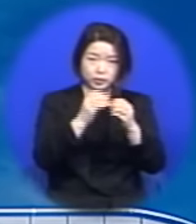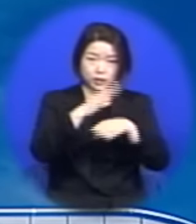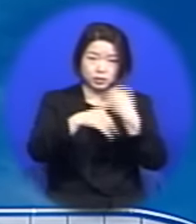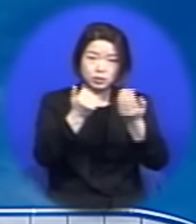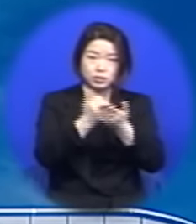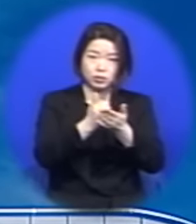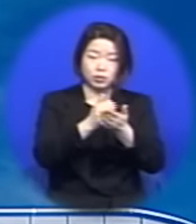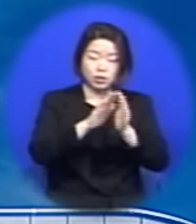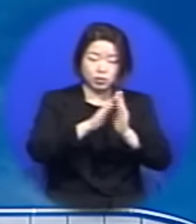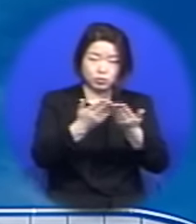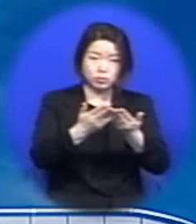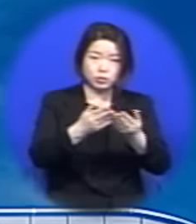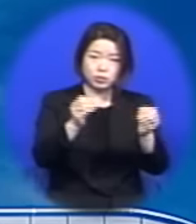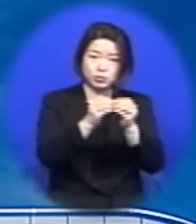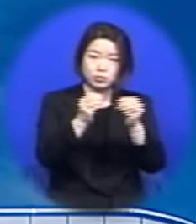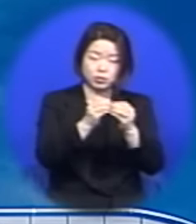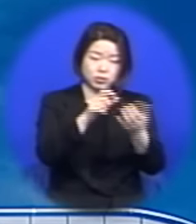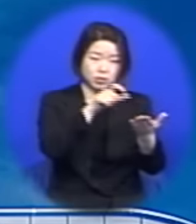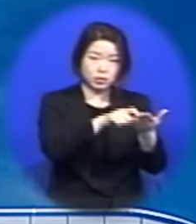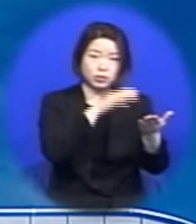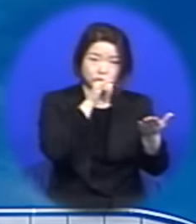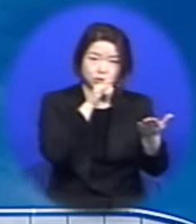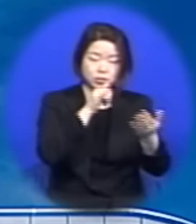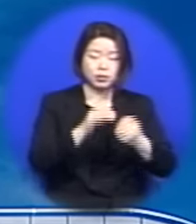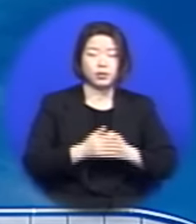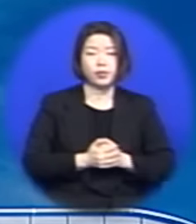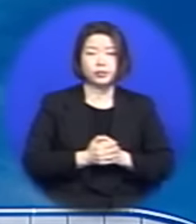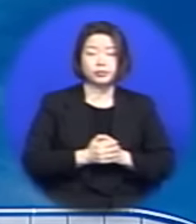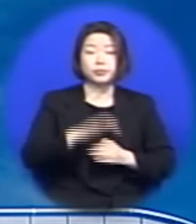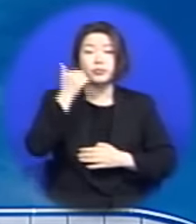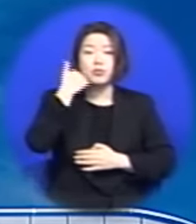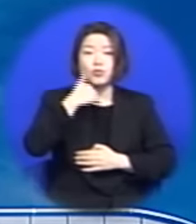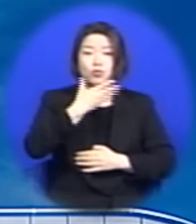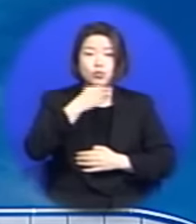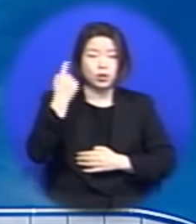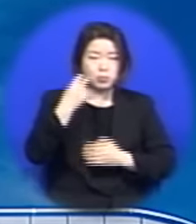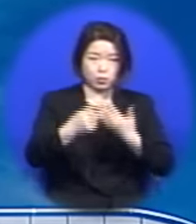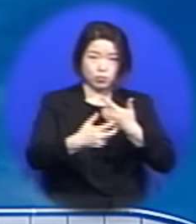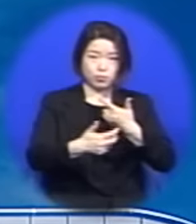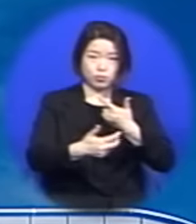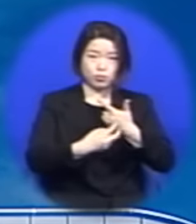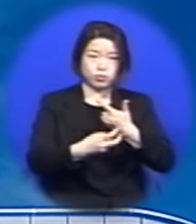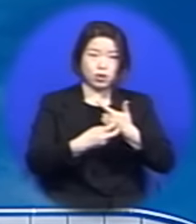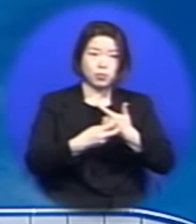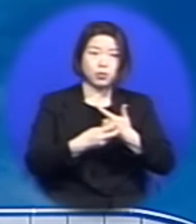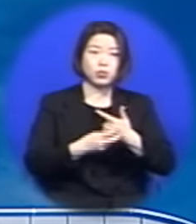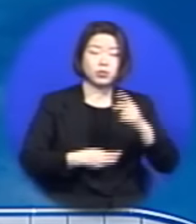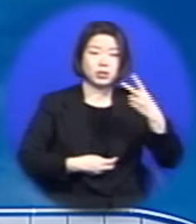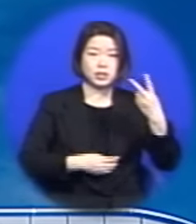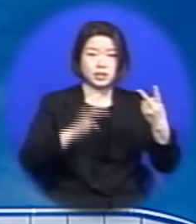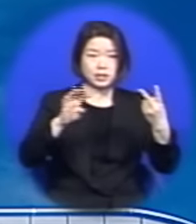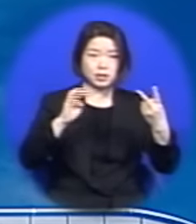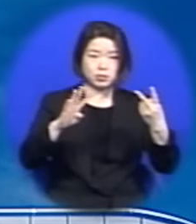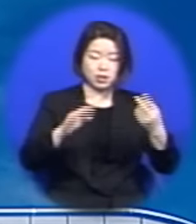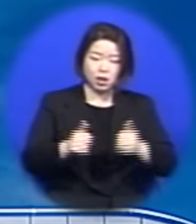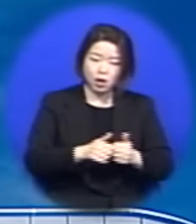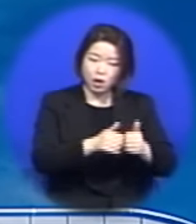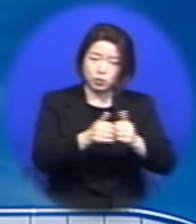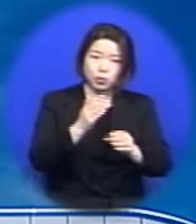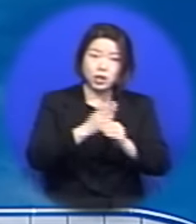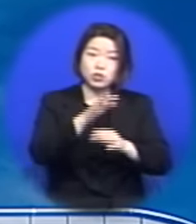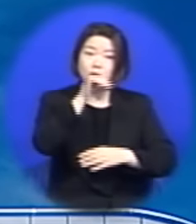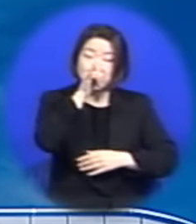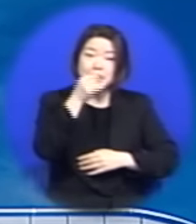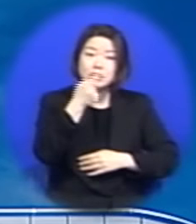설교하셨습니다 그 본문의 성경 구절을 누가복음 2장 44 절에 동행 중에 있는 줄로